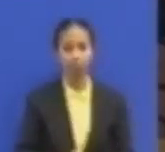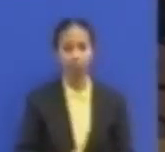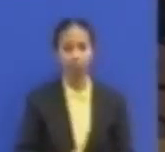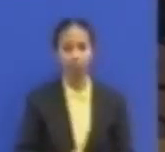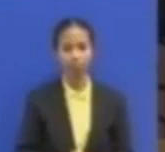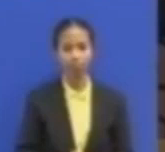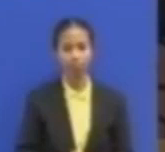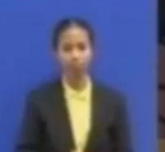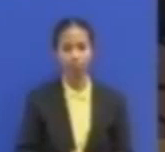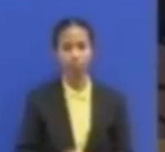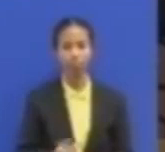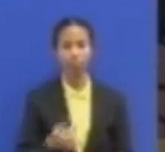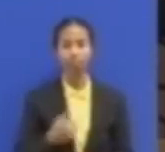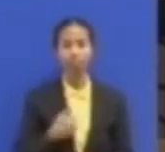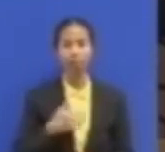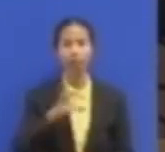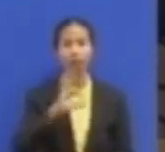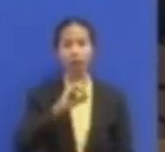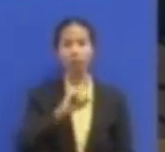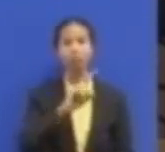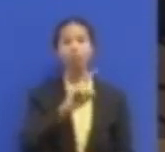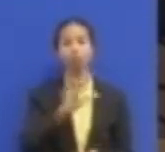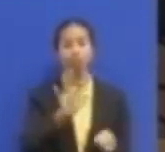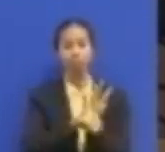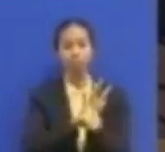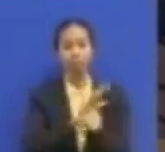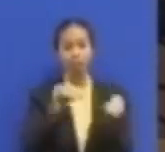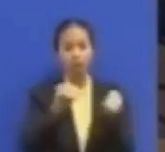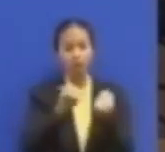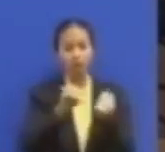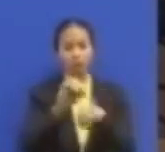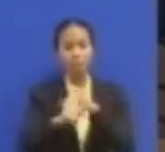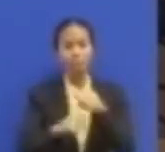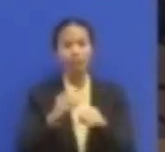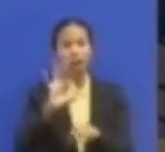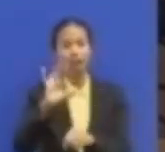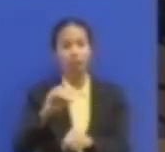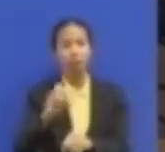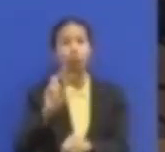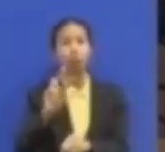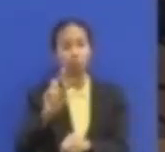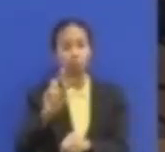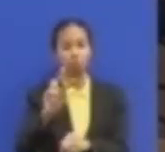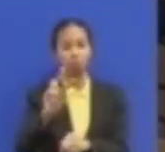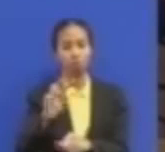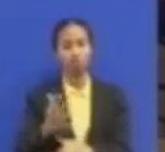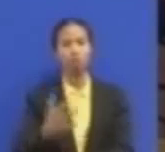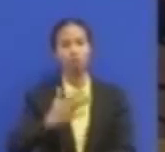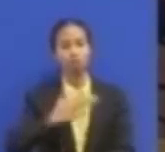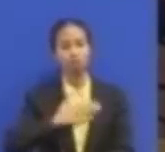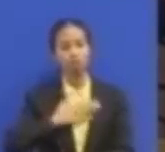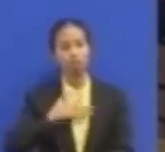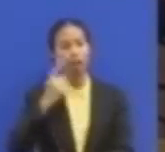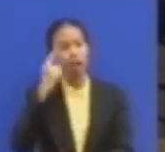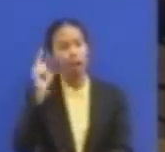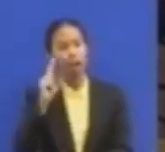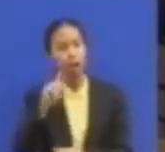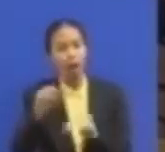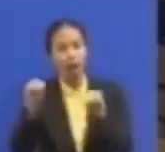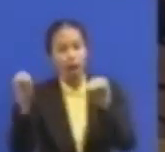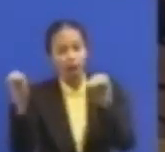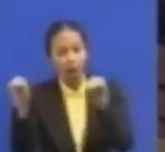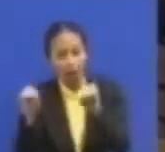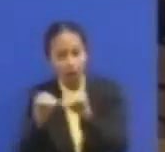เข้า11ปีเต็มย่างปีเข้า12ก็ถ้าพูดง่ายๆก็กำลัง